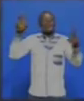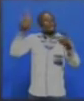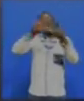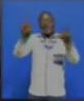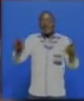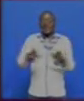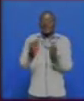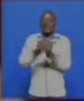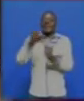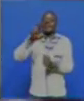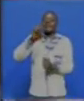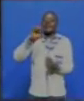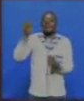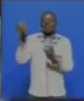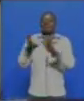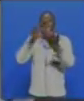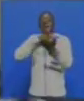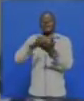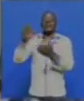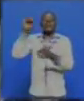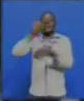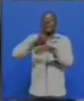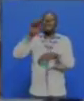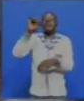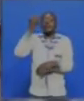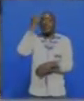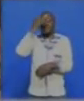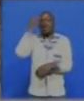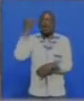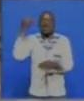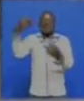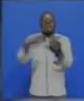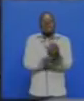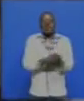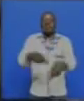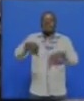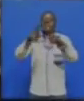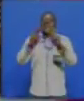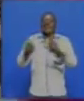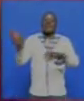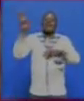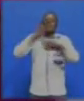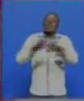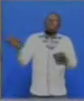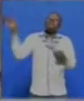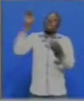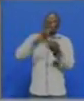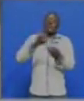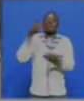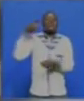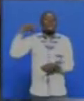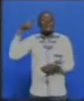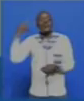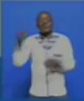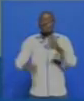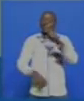Real Madrid face à la Juventus Turin au printemps dernier. Un nouveau trophée qui lui permet de marquer un peu plus encore l'histoire du foot de son empreinte.